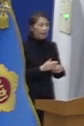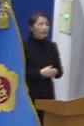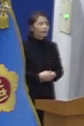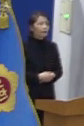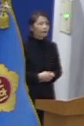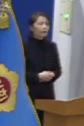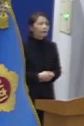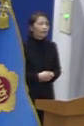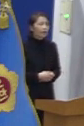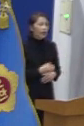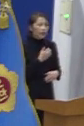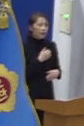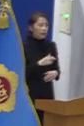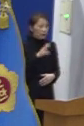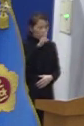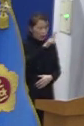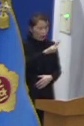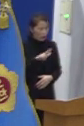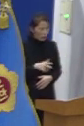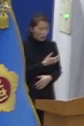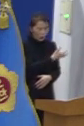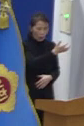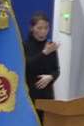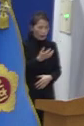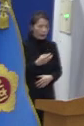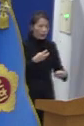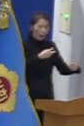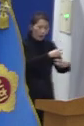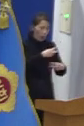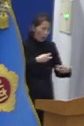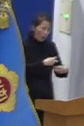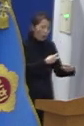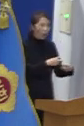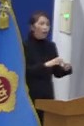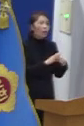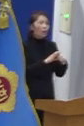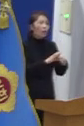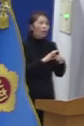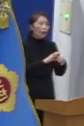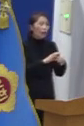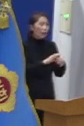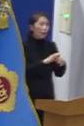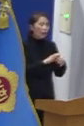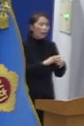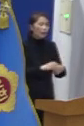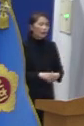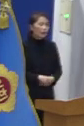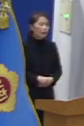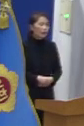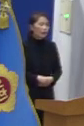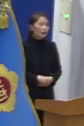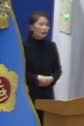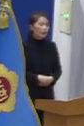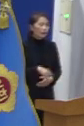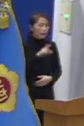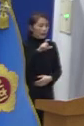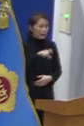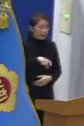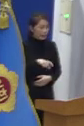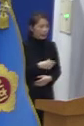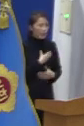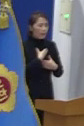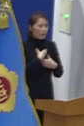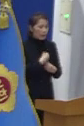전국 교통카드, 모든 대중교통 수단을 이용할 수 있는 만능 교통카드,